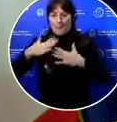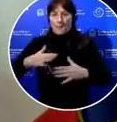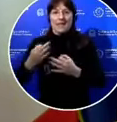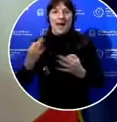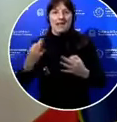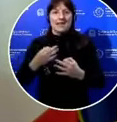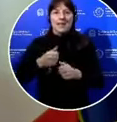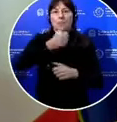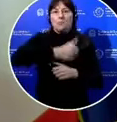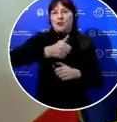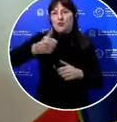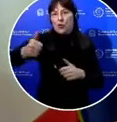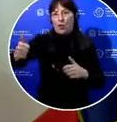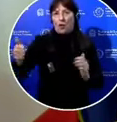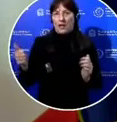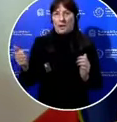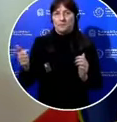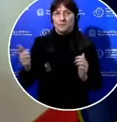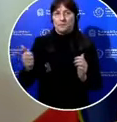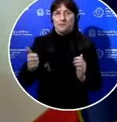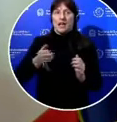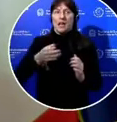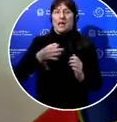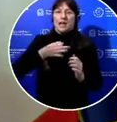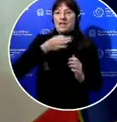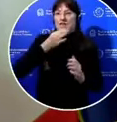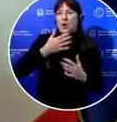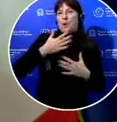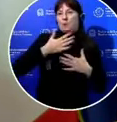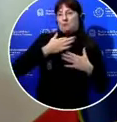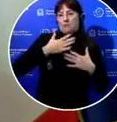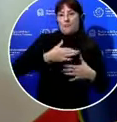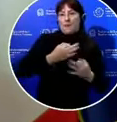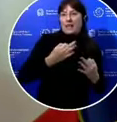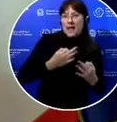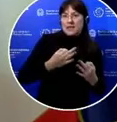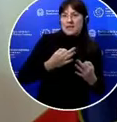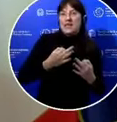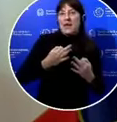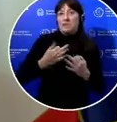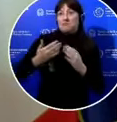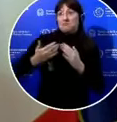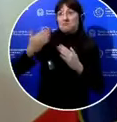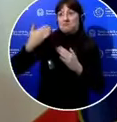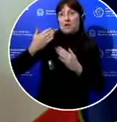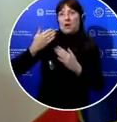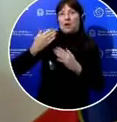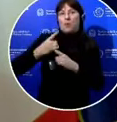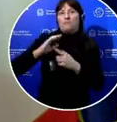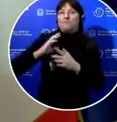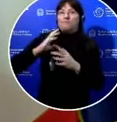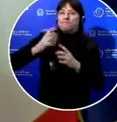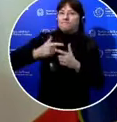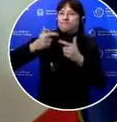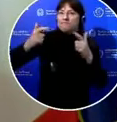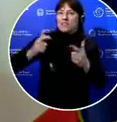Significa costruire le condizioni di un'alleanza tra un welfare più intelligente di quello di cui disponiamo e terzo settore.